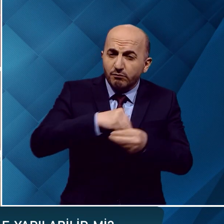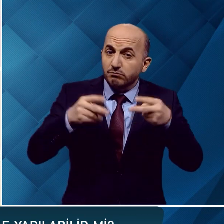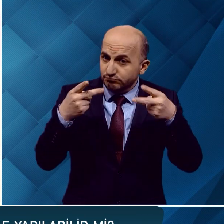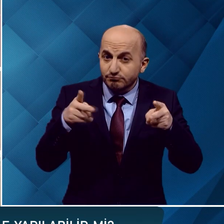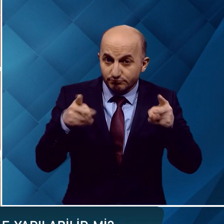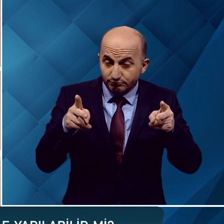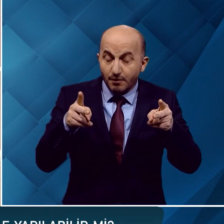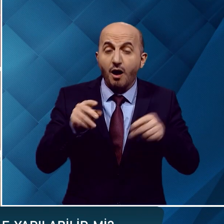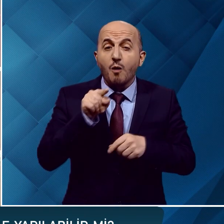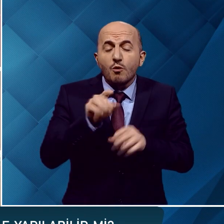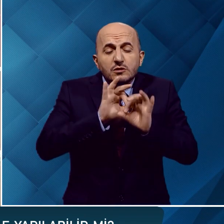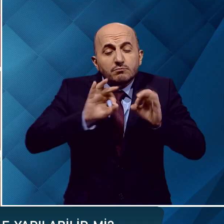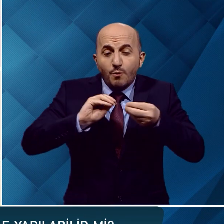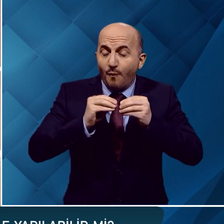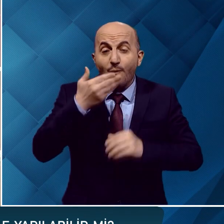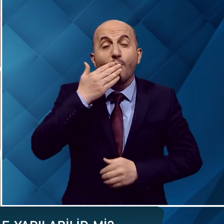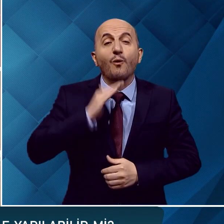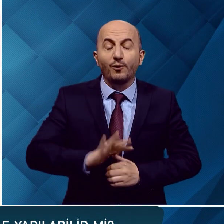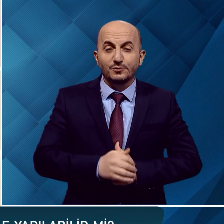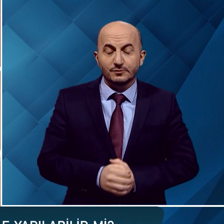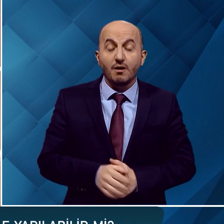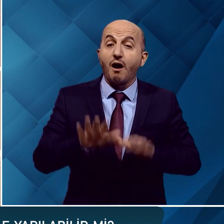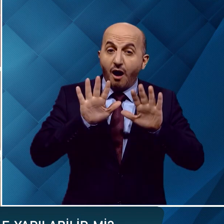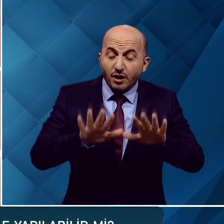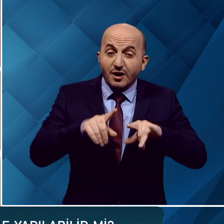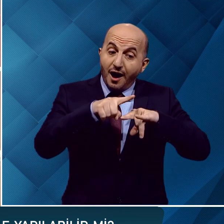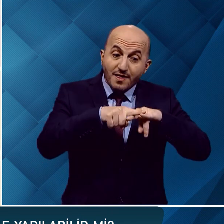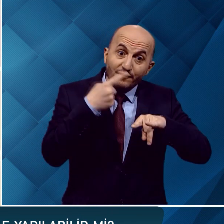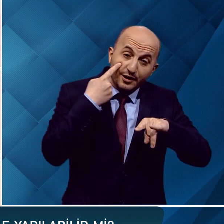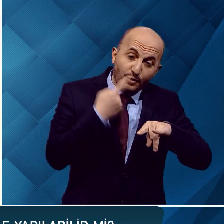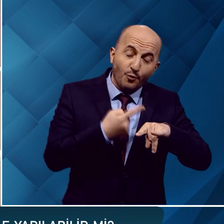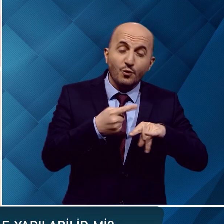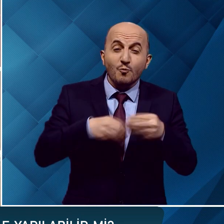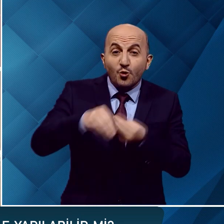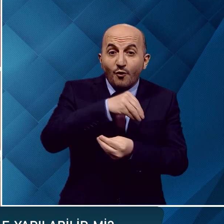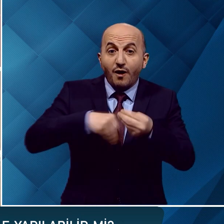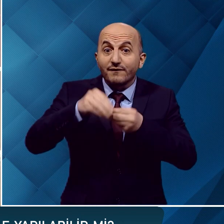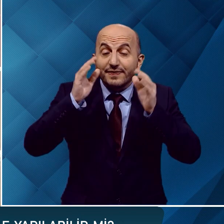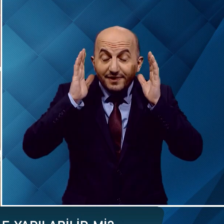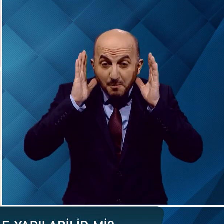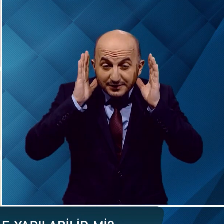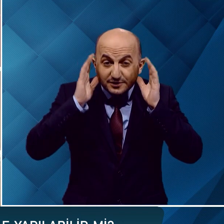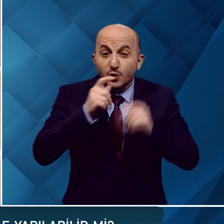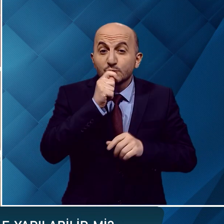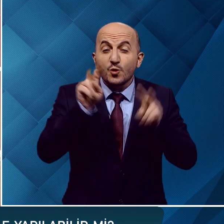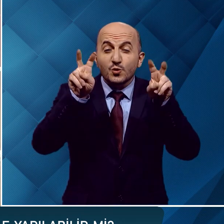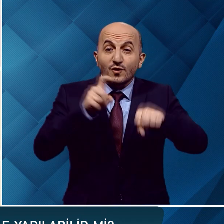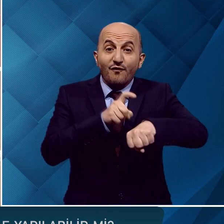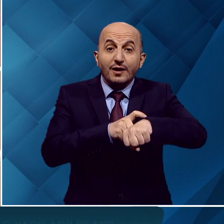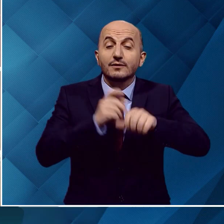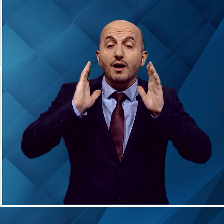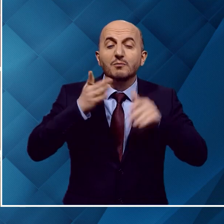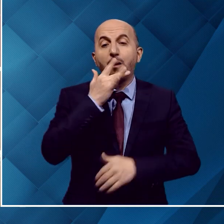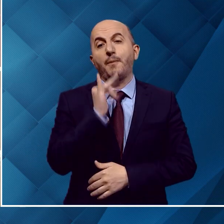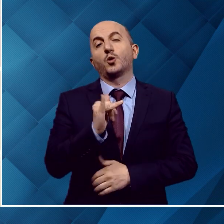tavaf yapılabilir. Bunun hiçbir sakıncası yoktur. Ancak Hanefilere göre bu tavafın namazını söz